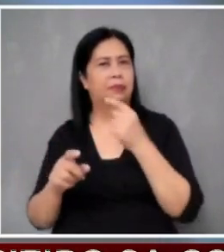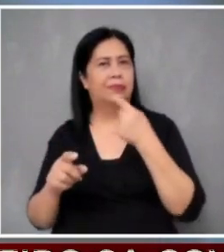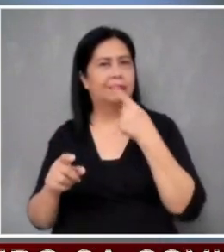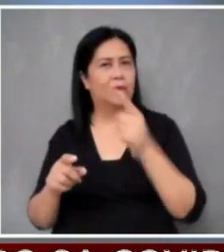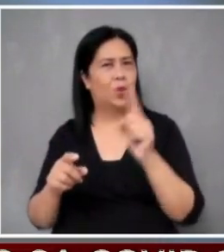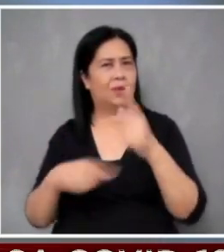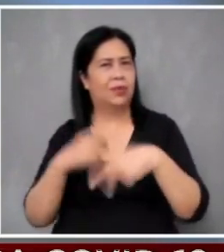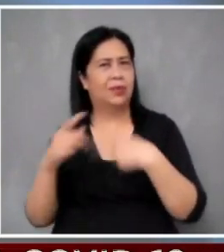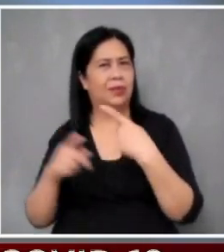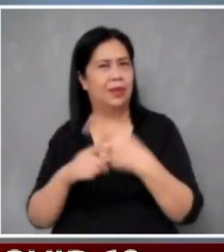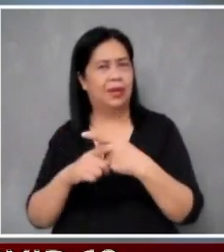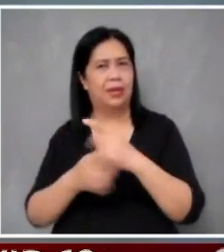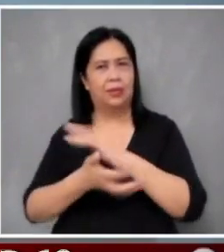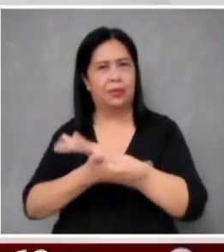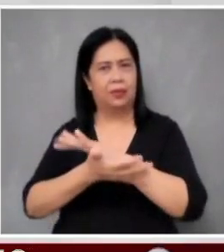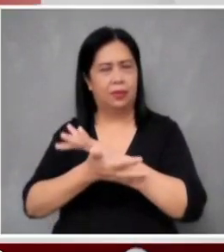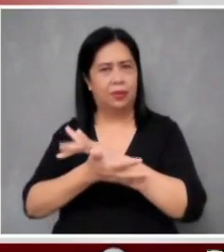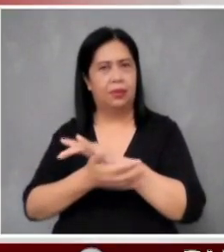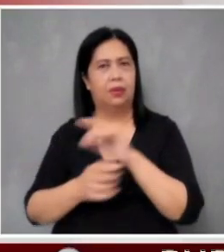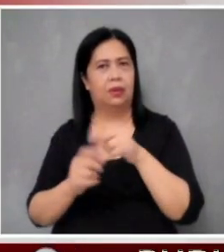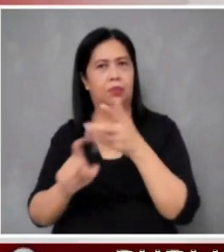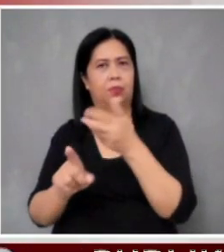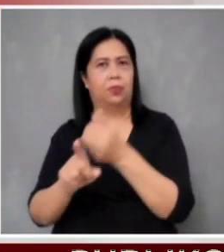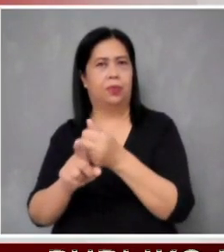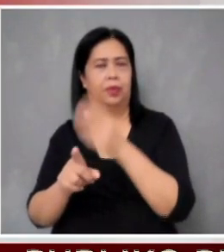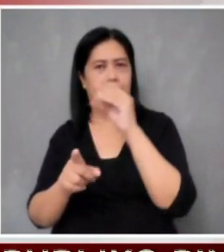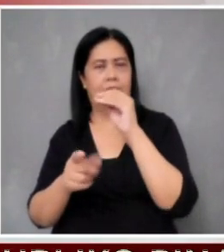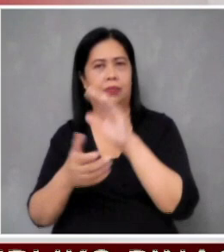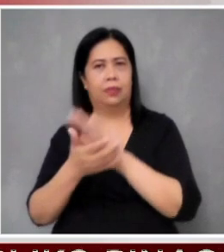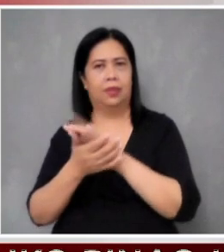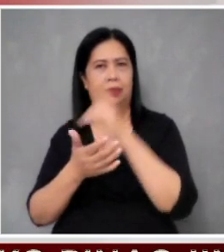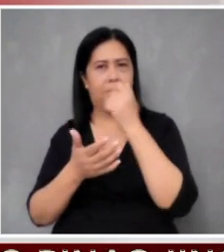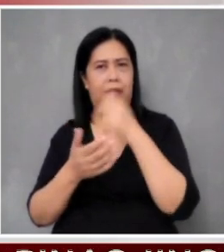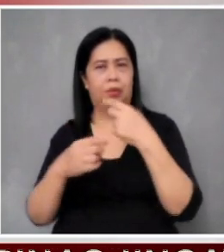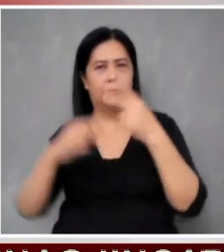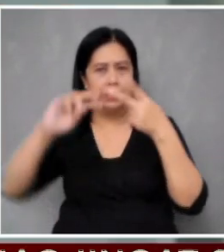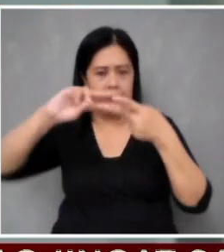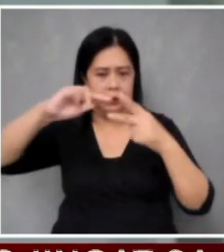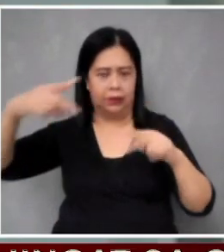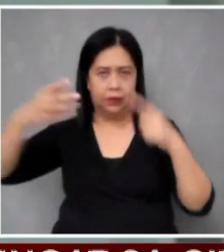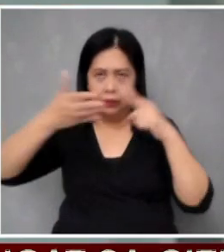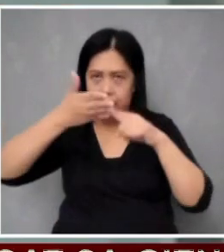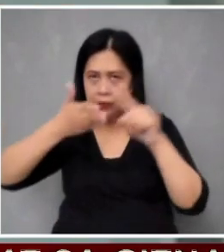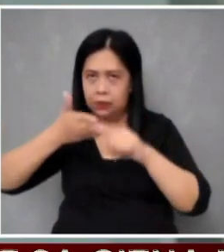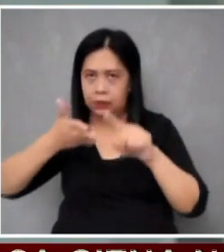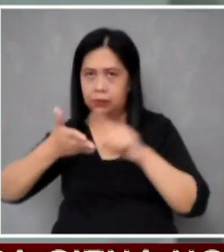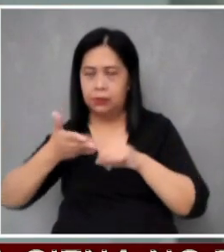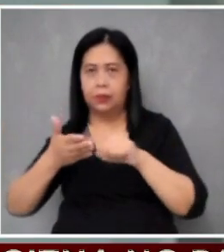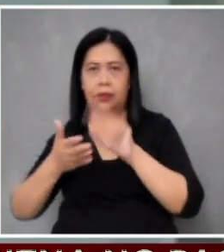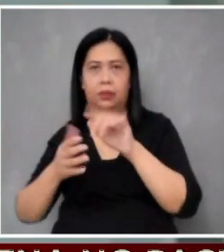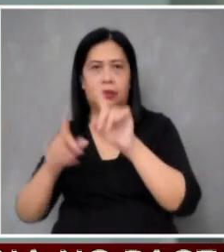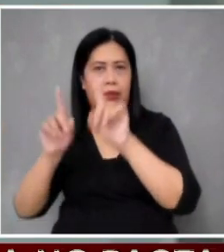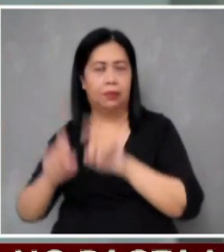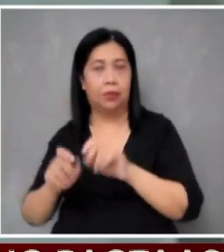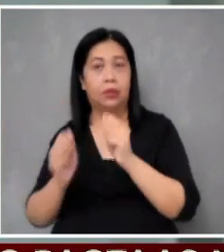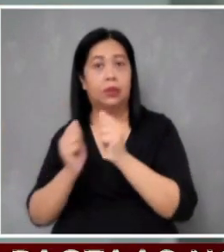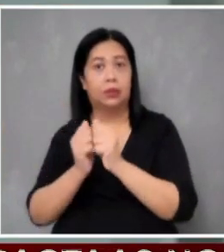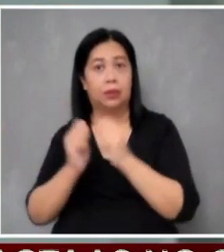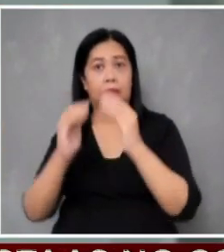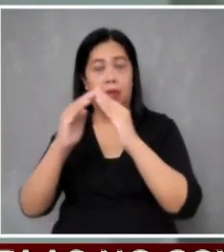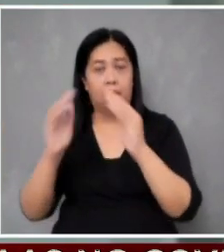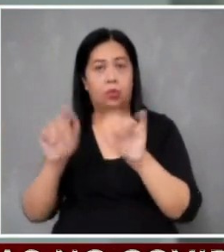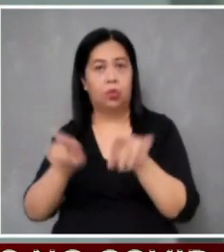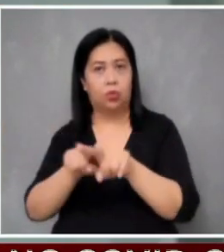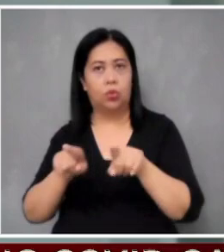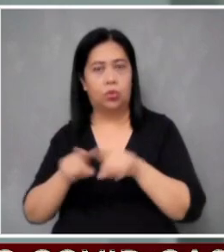ng SARS-CoV-2 ang tumama sa mister dahil isi-sequence pa lang ang kanyang sample. Ang mga kasama rin nila sa bahay,